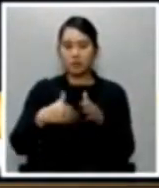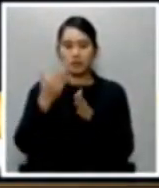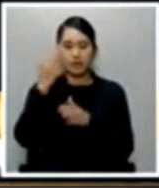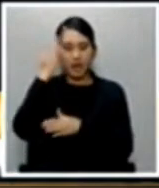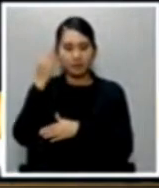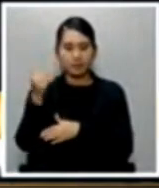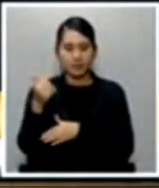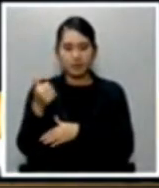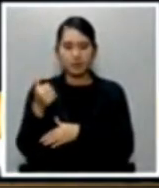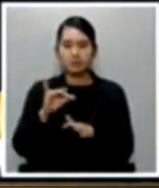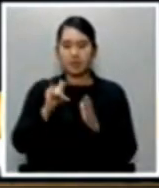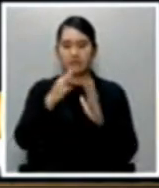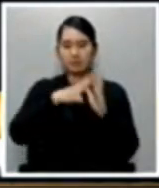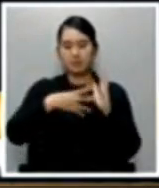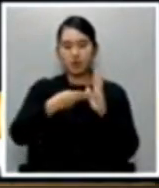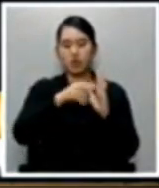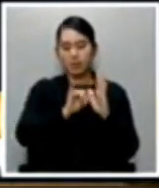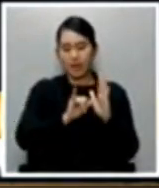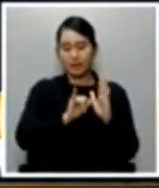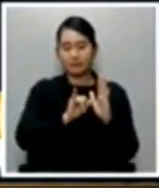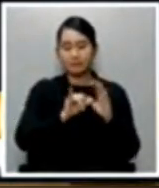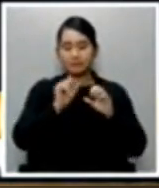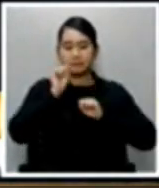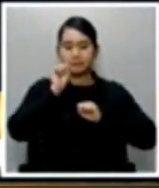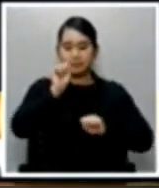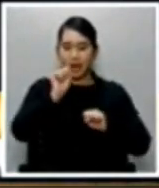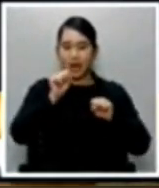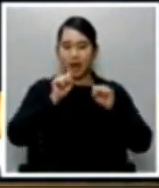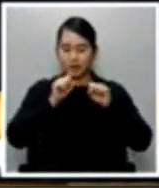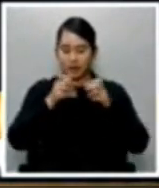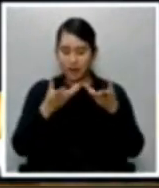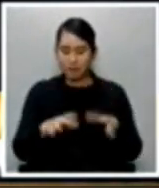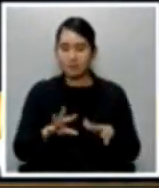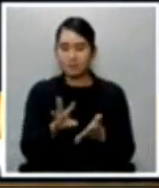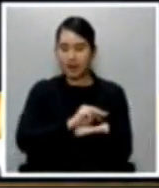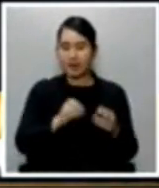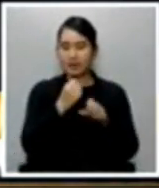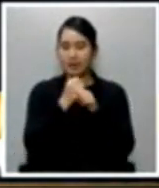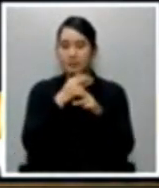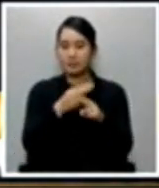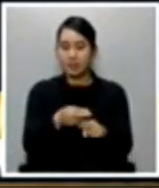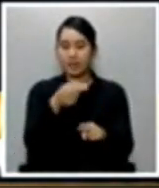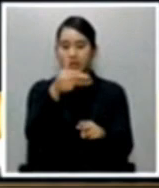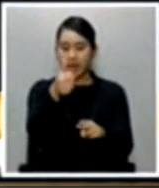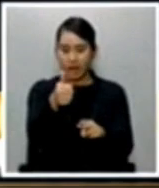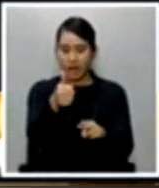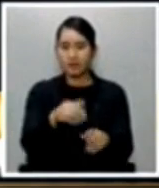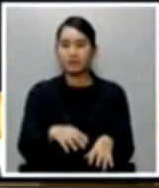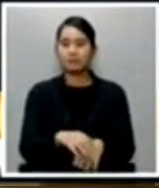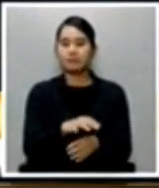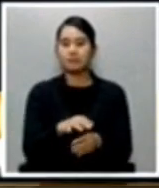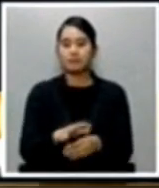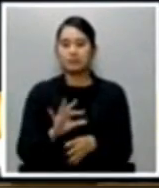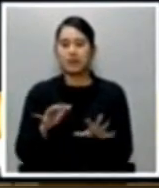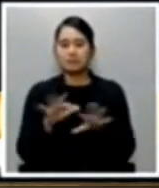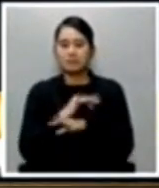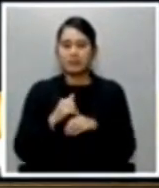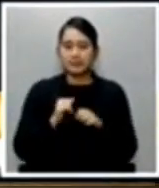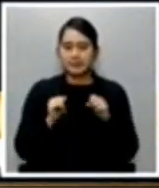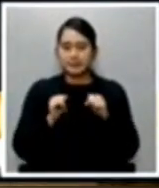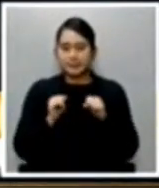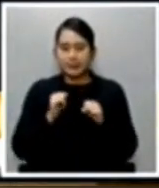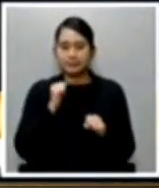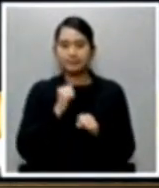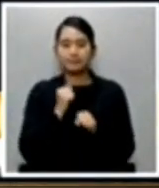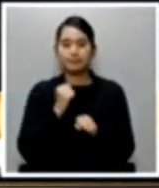นะครับบางทีนโยบายออกไปแล้วว่ามหาลัยสามารถทำเองได้มามีมหาลัยบางส่วนกับไม่กล้าที่จะทำ